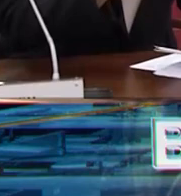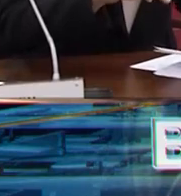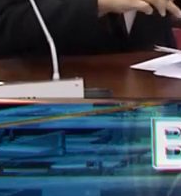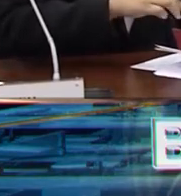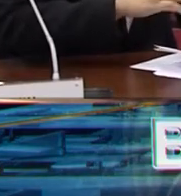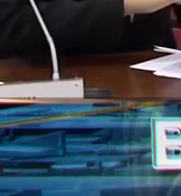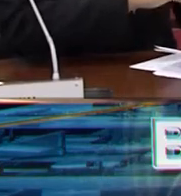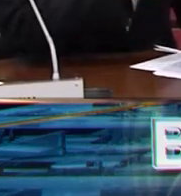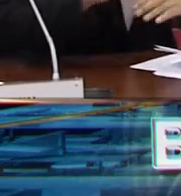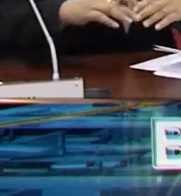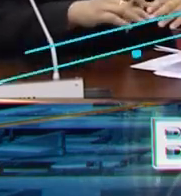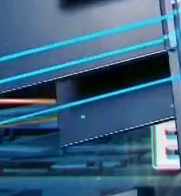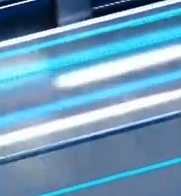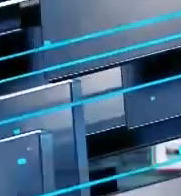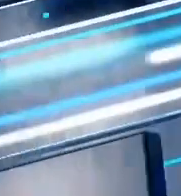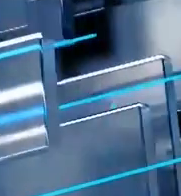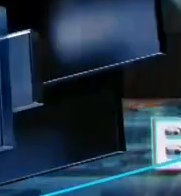келді.